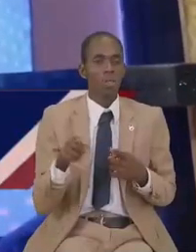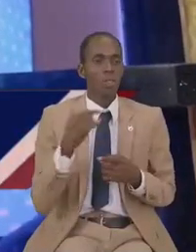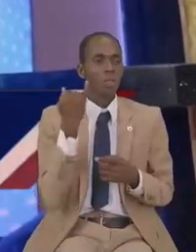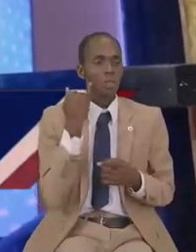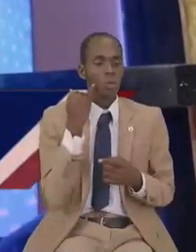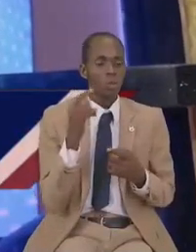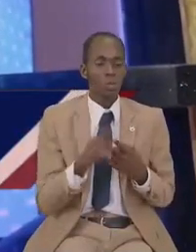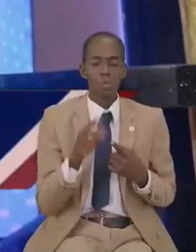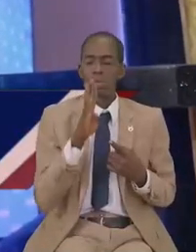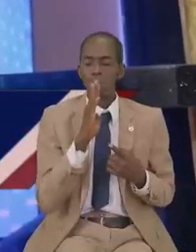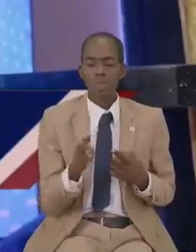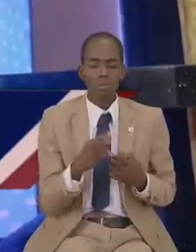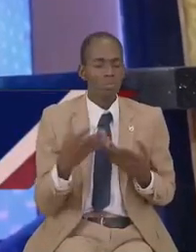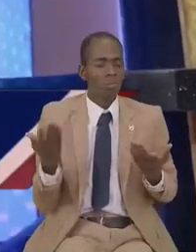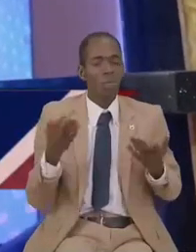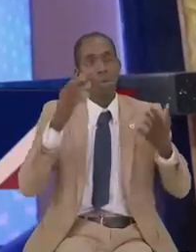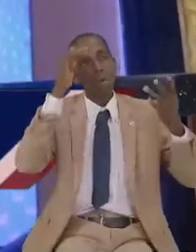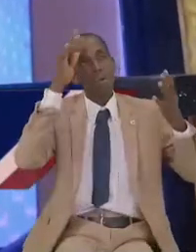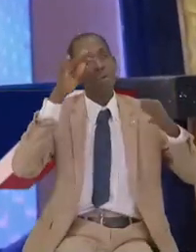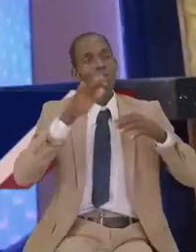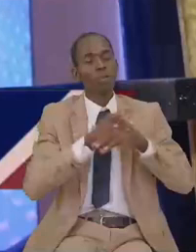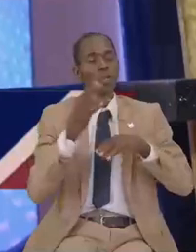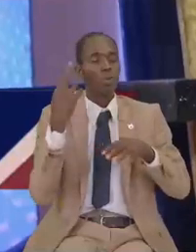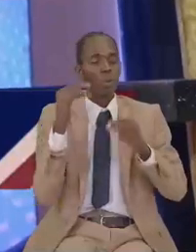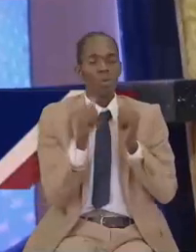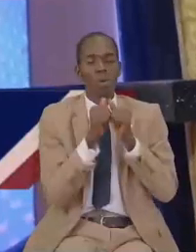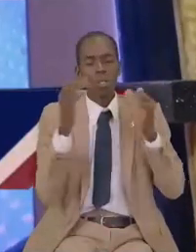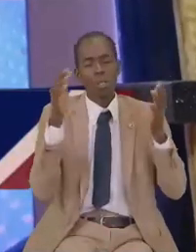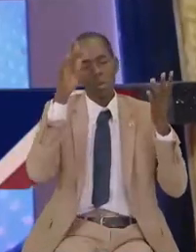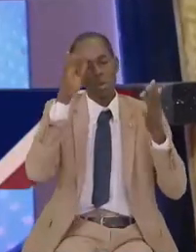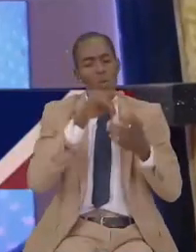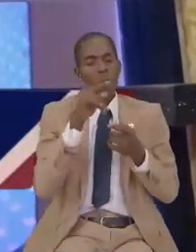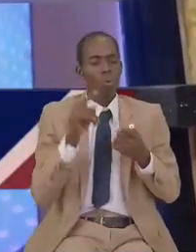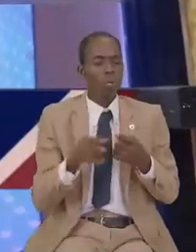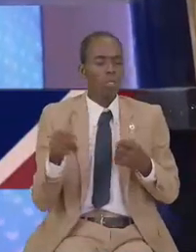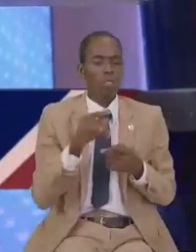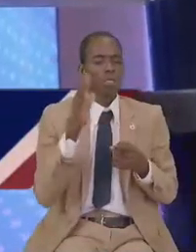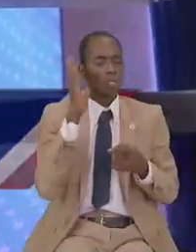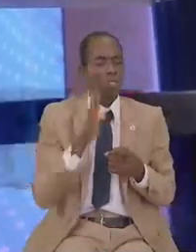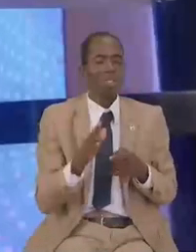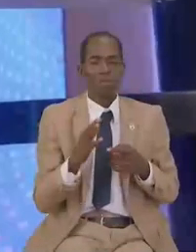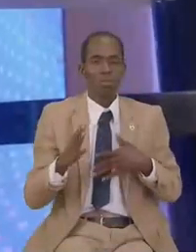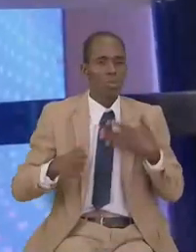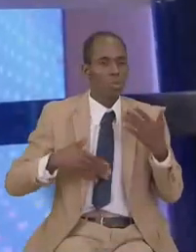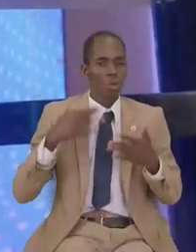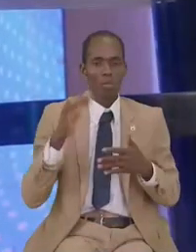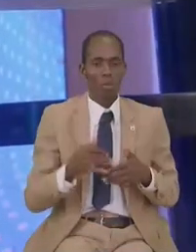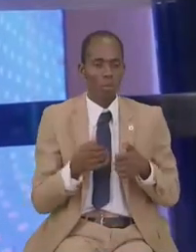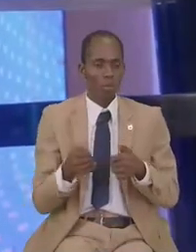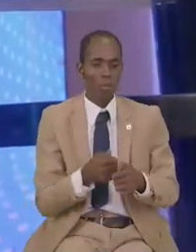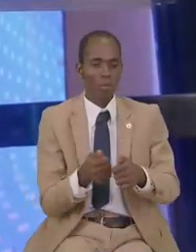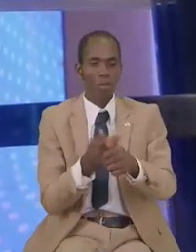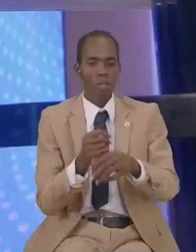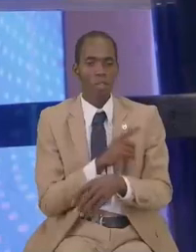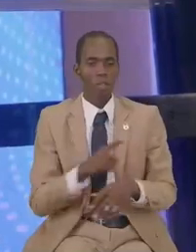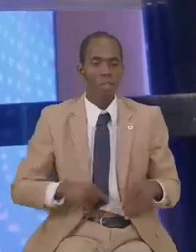étaient des gens qui blessent. Lorsqu'ils devaient être pleins d'espoir, maintenant ils sont désespérés.